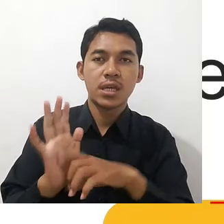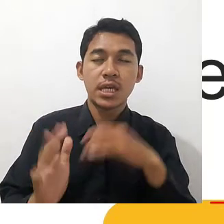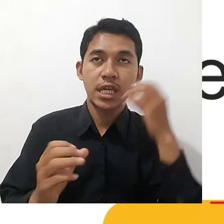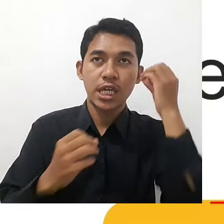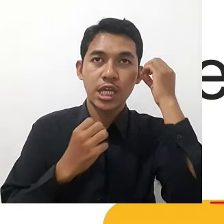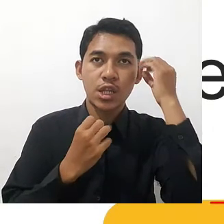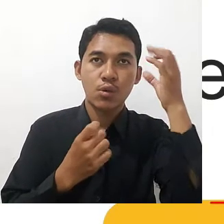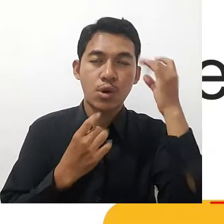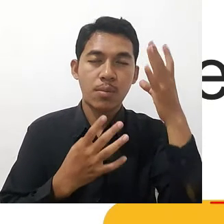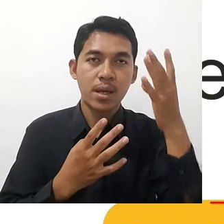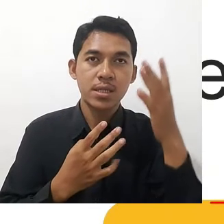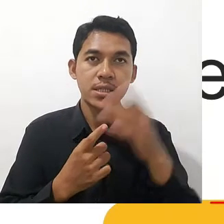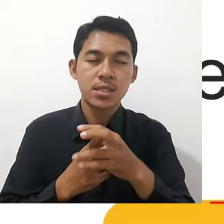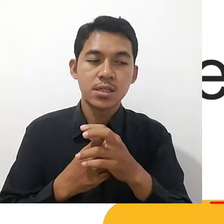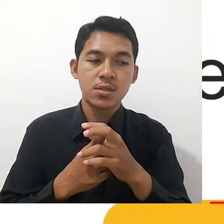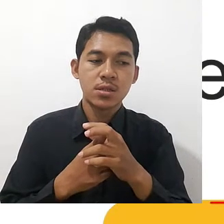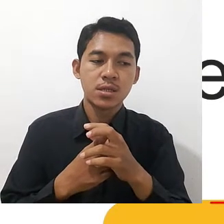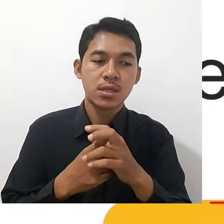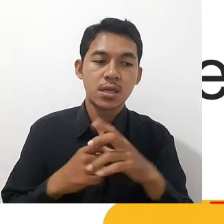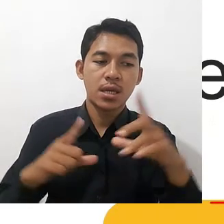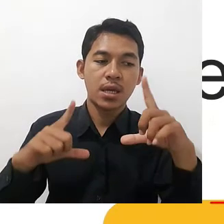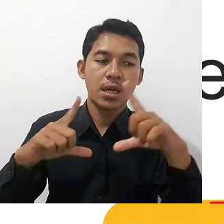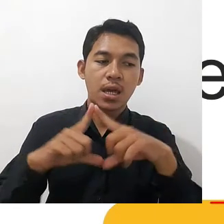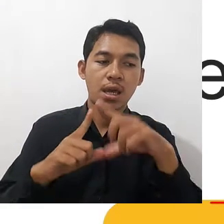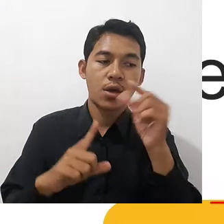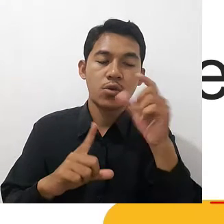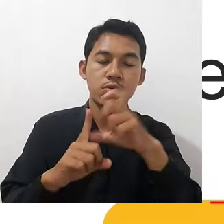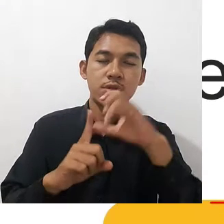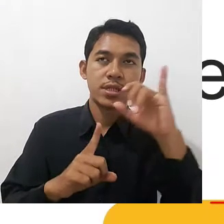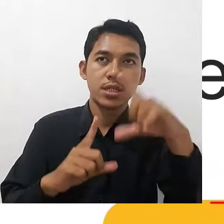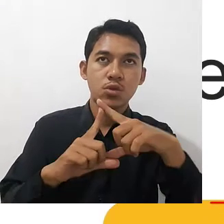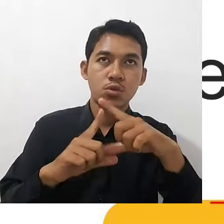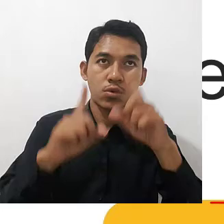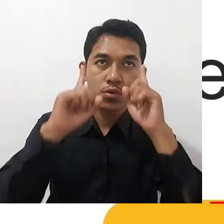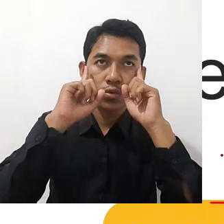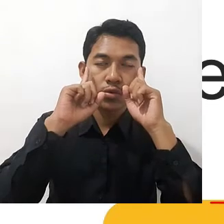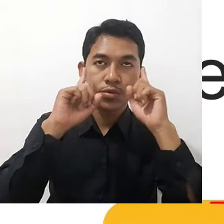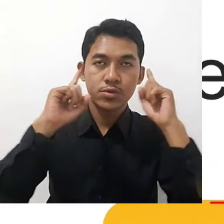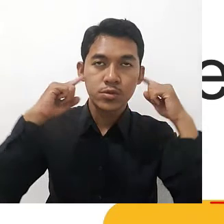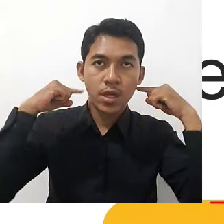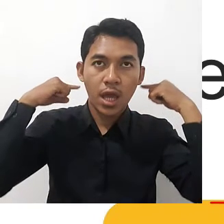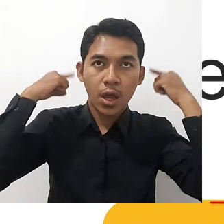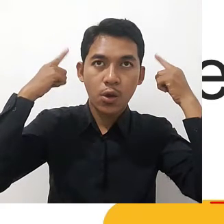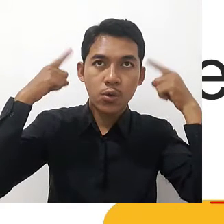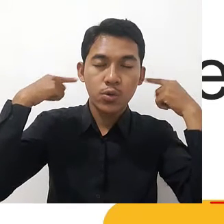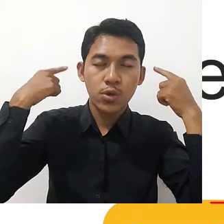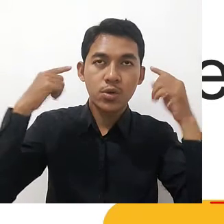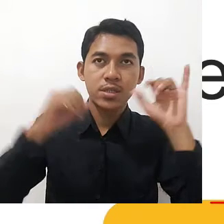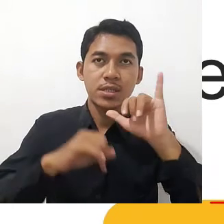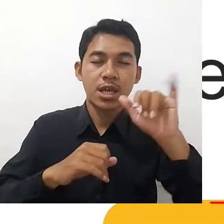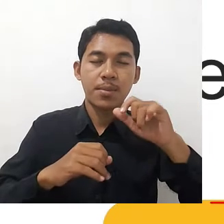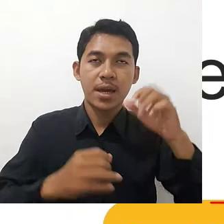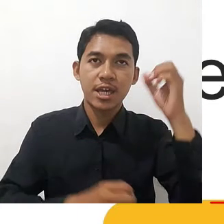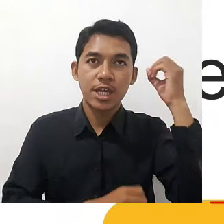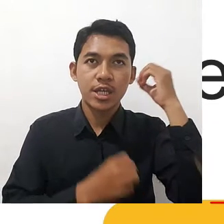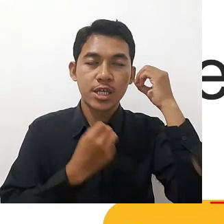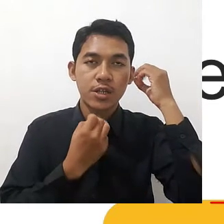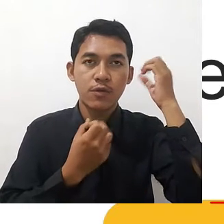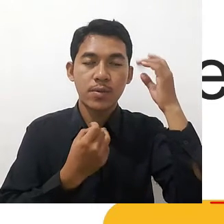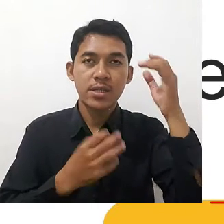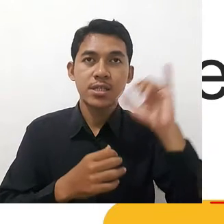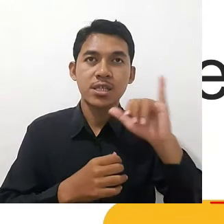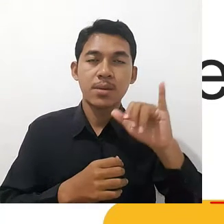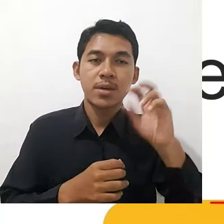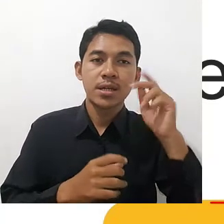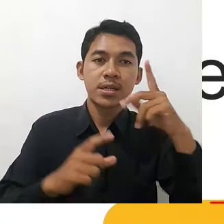informasi. Nah, ini sinyal misalkan sinyal audio deh, misalkan gitu tuh. Nah, dalam sinyal kontinu gitu bentuknya. Nah, kemudian ada